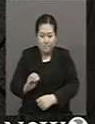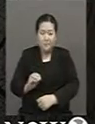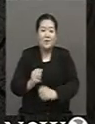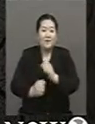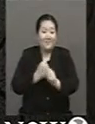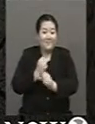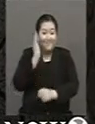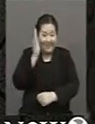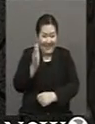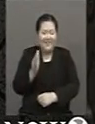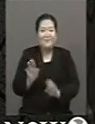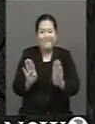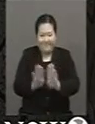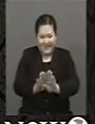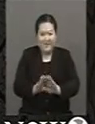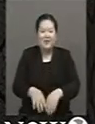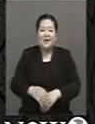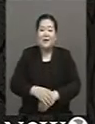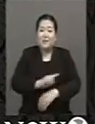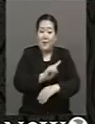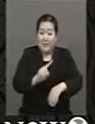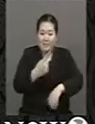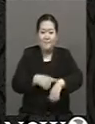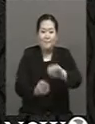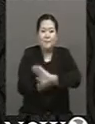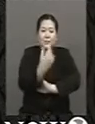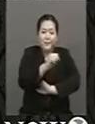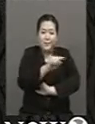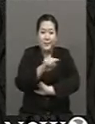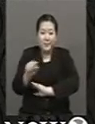ยจะปิดทำการทุกวันจันทร์ก็สามารถที่จะไปได้ครับที่อาค